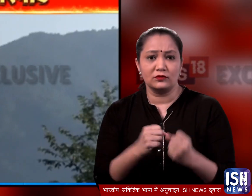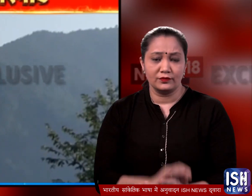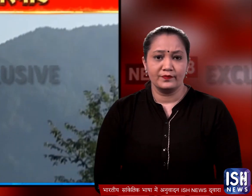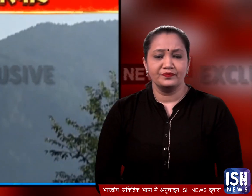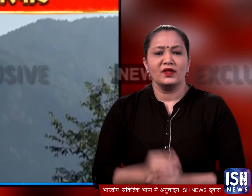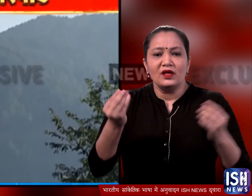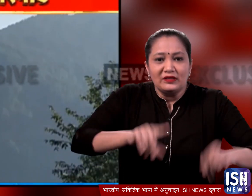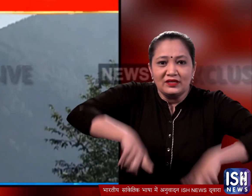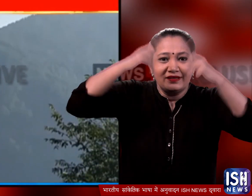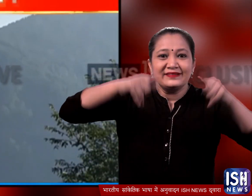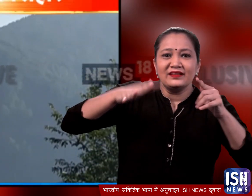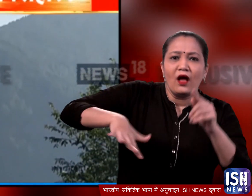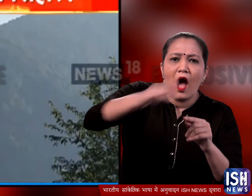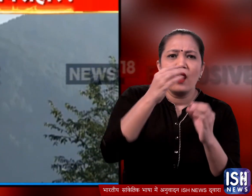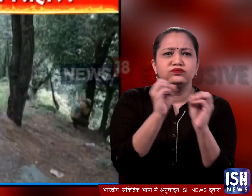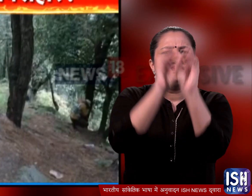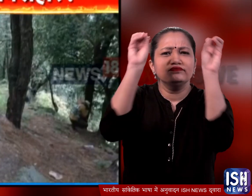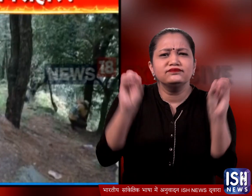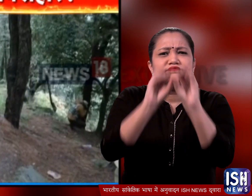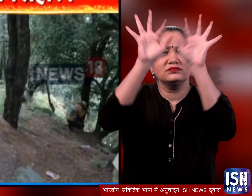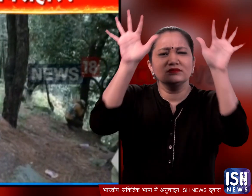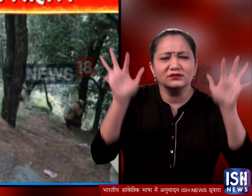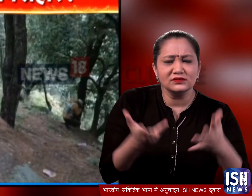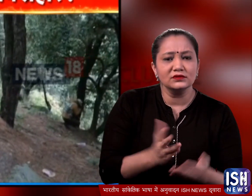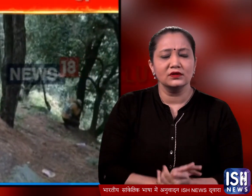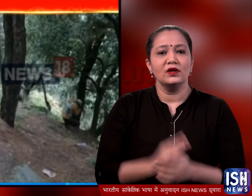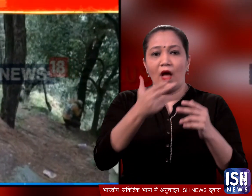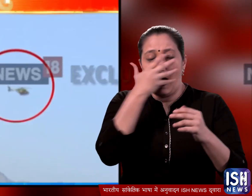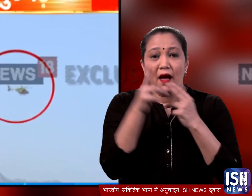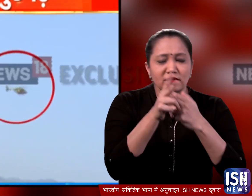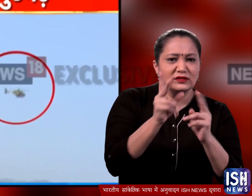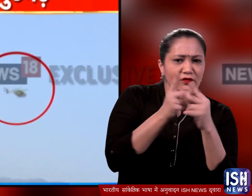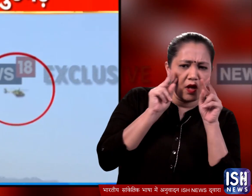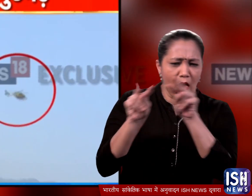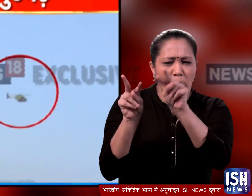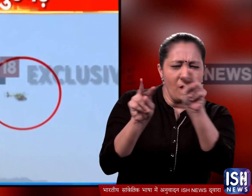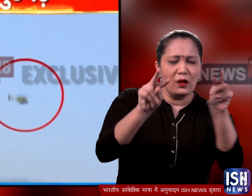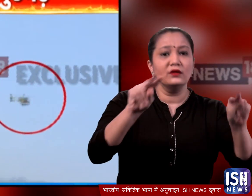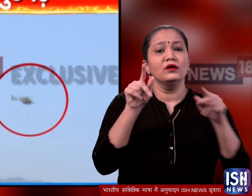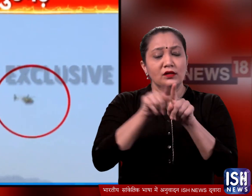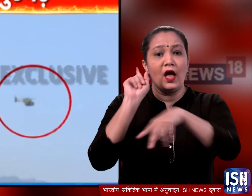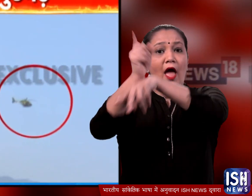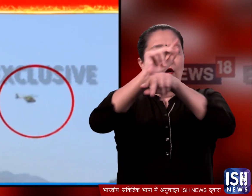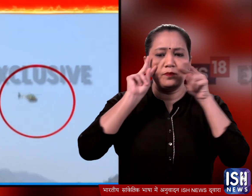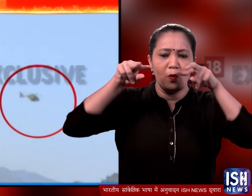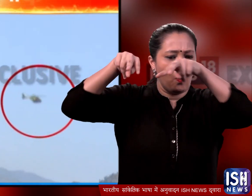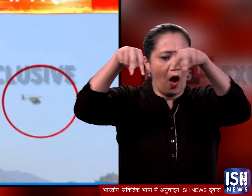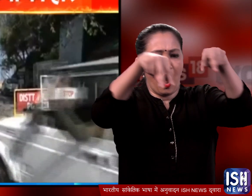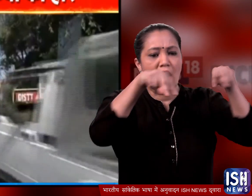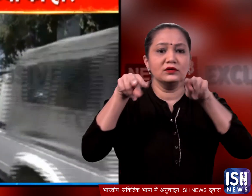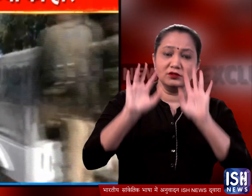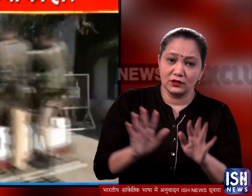कुछ ही देर में पेड़ों के बीच से धुआं उठता भी दिखाई दिया। इस ऑपरेशन के दौरान आतंकियों की हर हलचल पर नजर रखने के लिए हेलीकॉप्टर से निगरानी